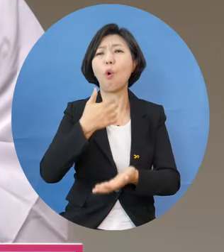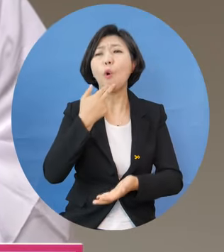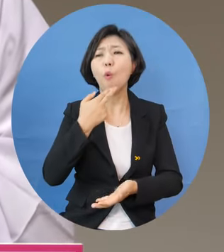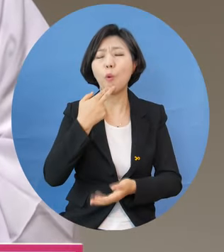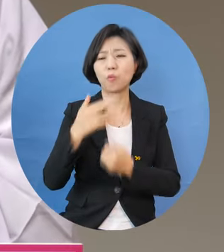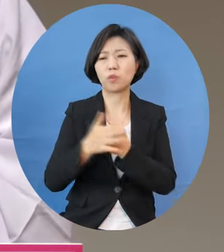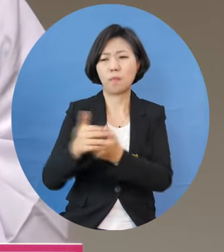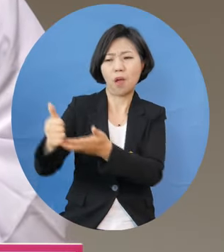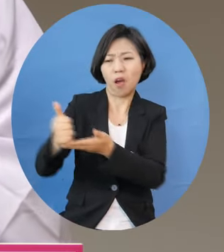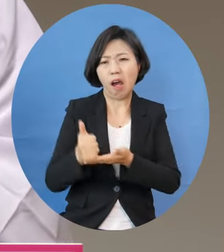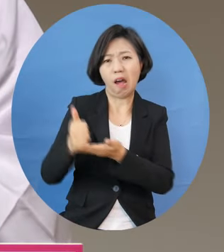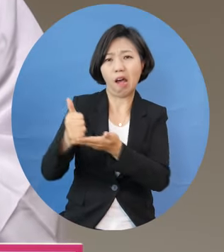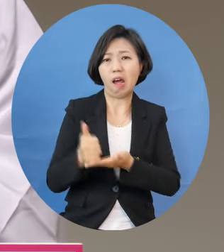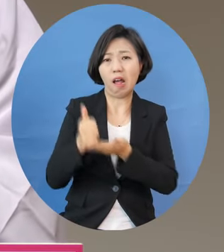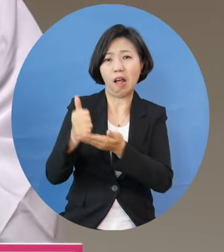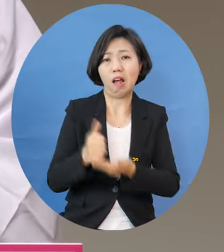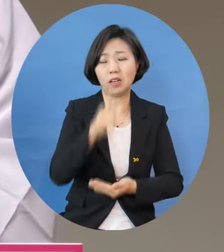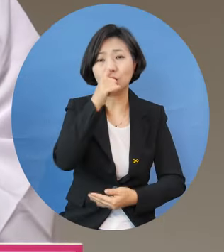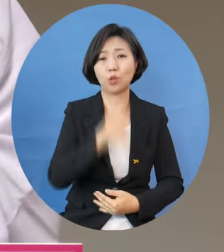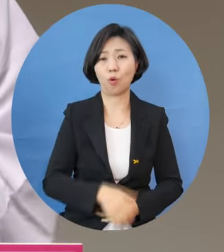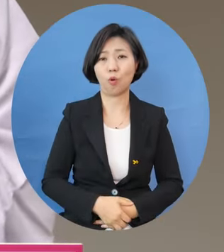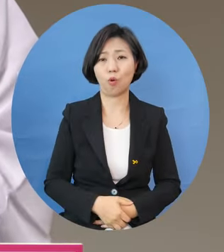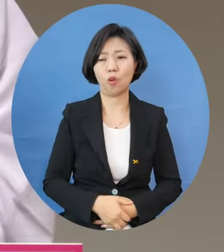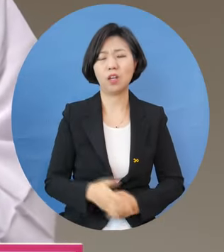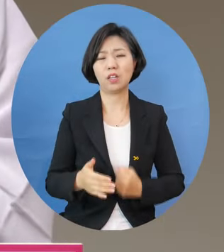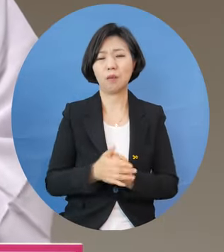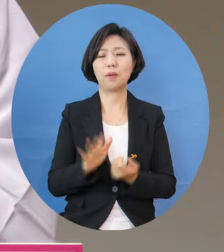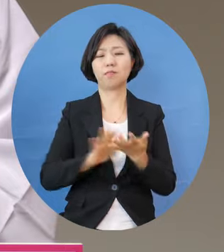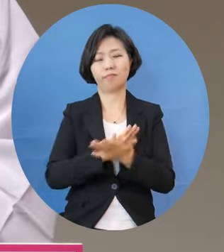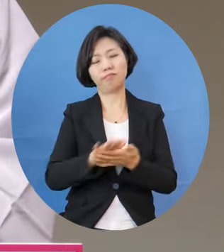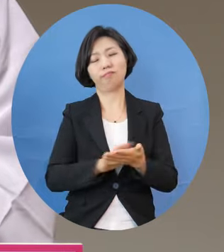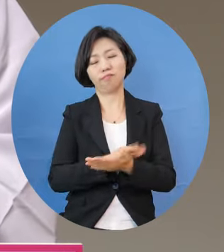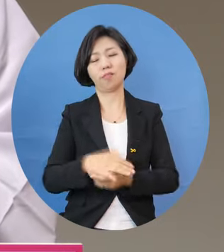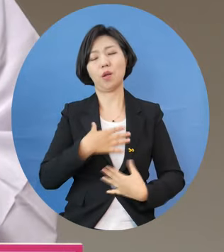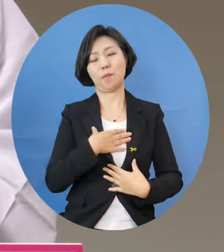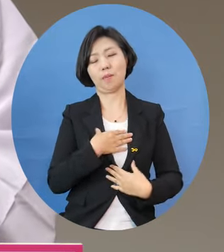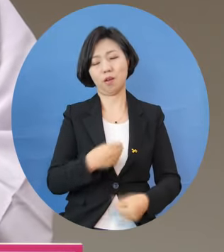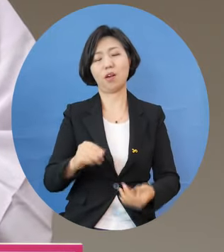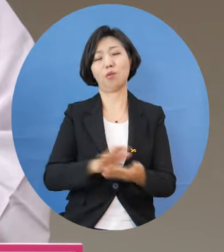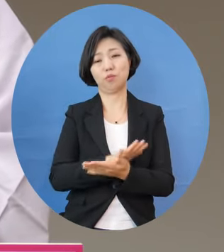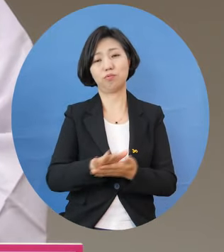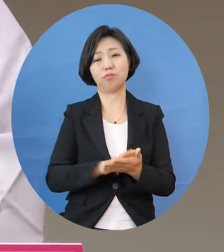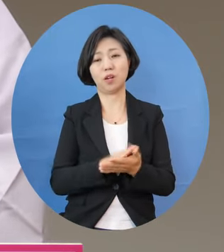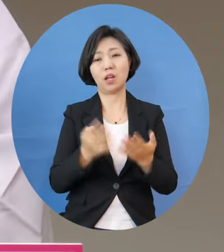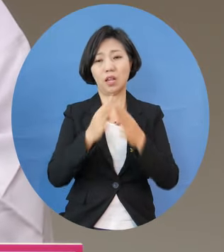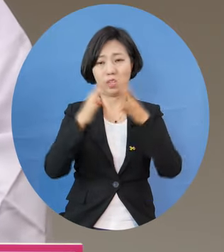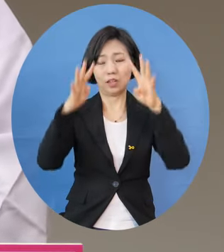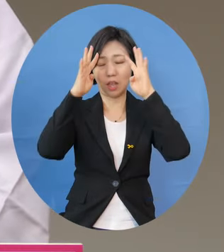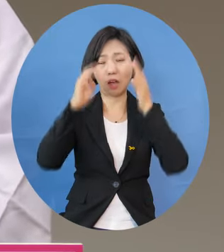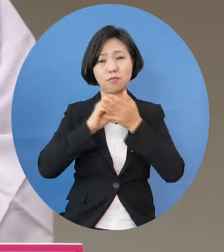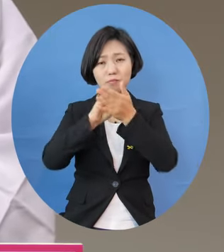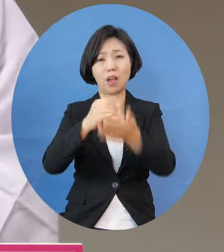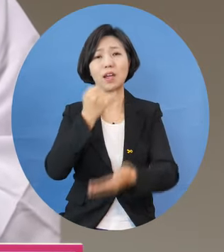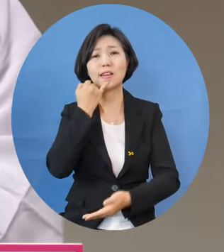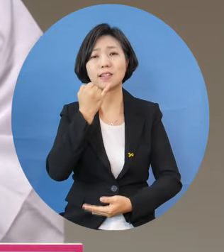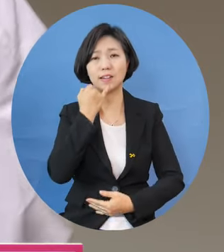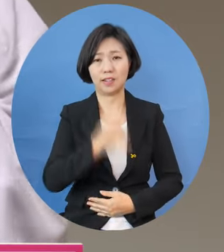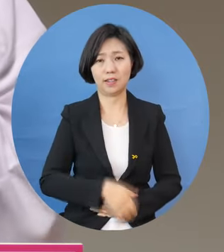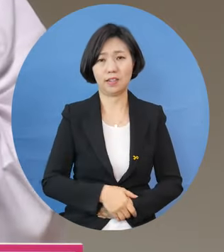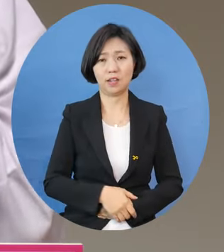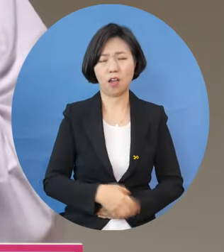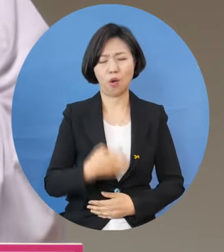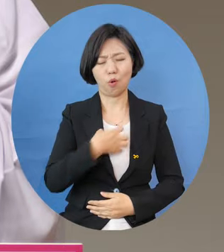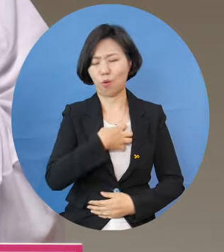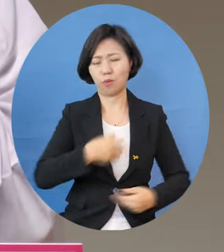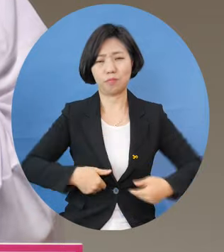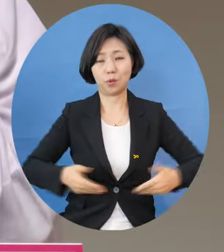난리요. 외국에까지 모셔와요. 그러니까 놀다가 그냥 학교에 가면 돼요. 아무 걱정 없어.